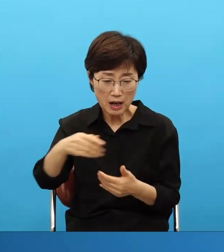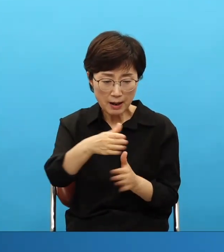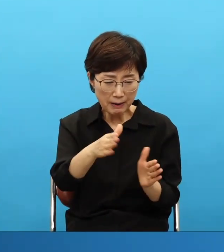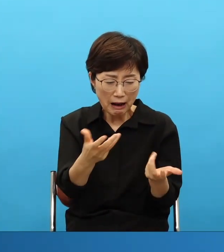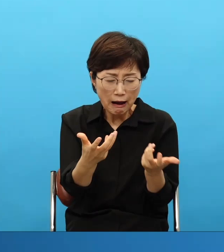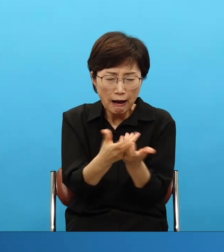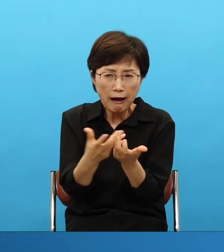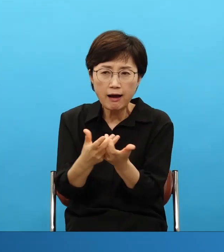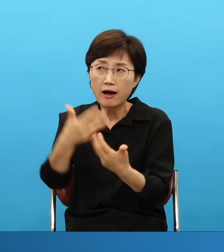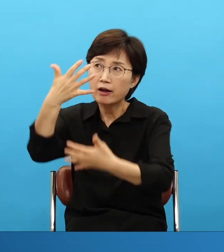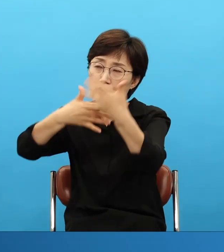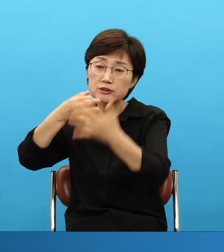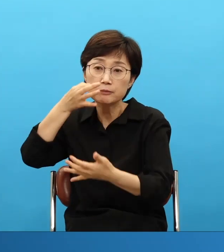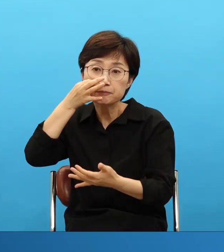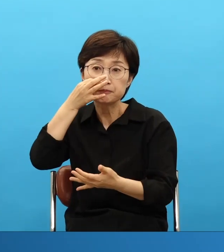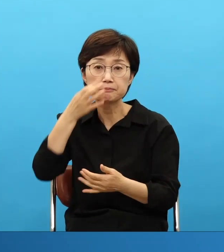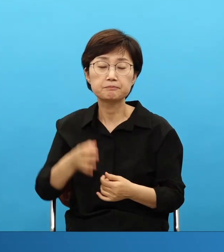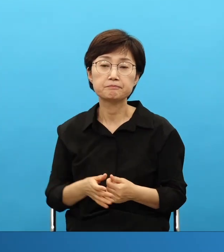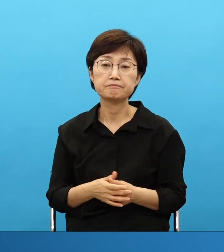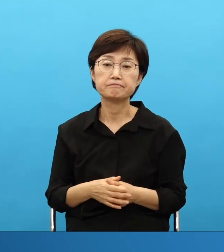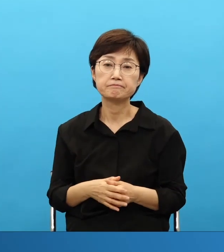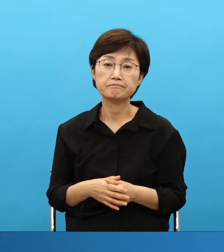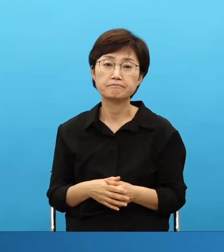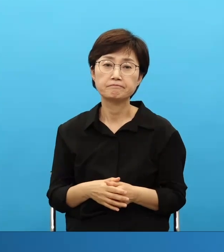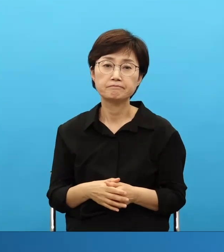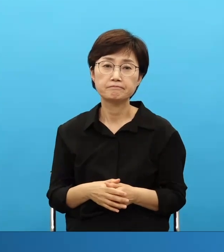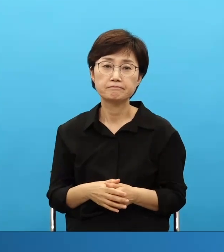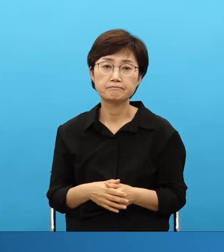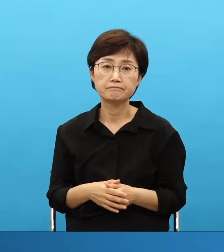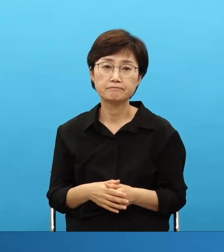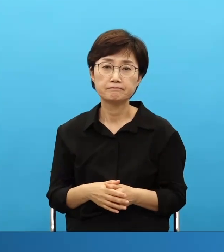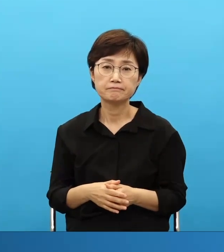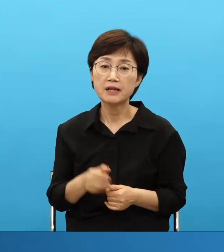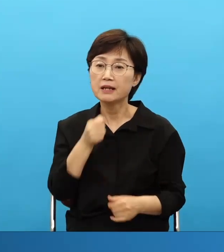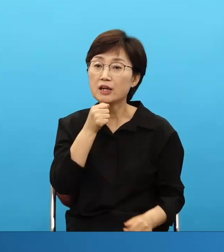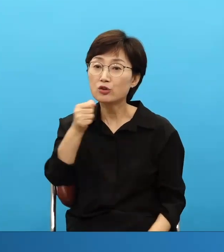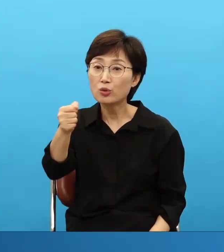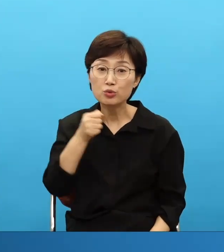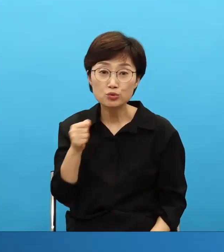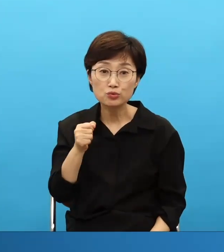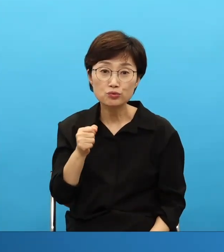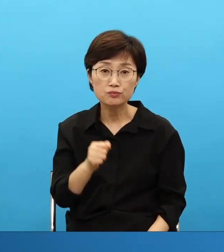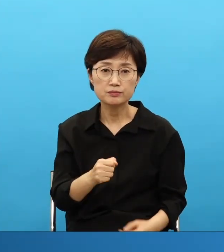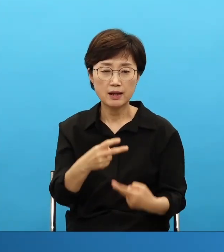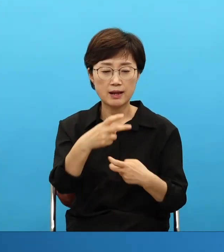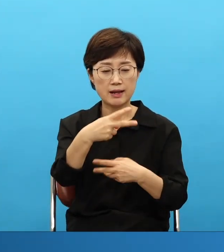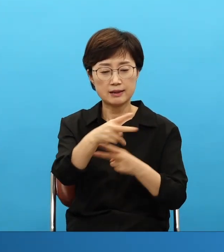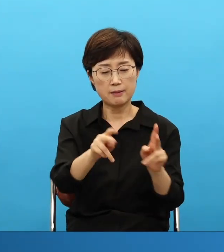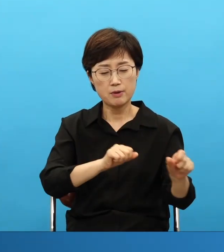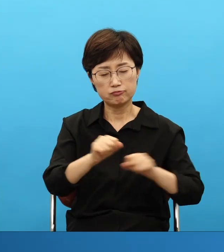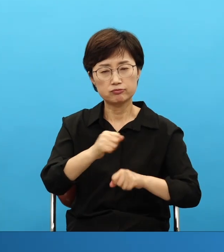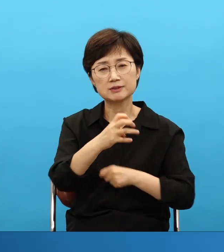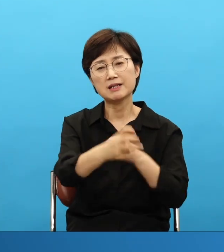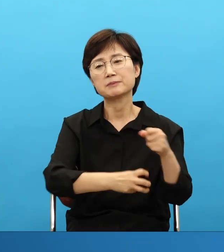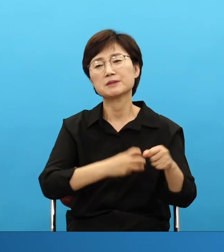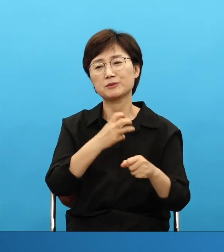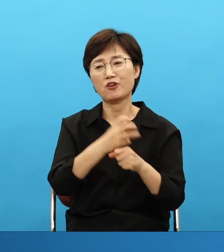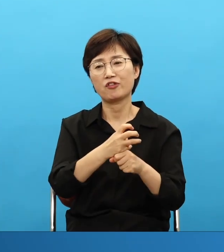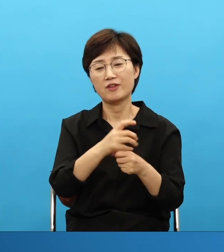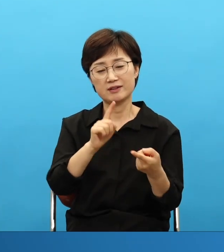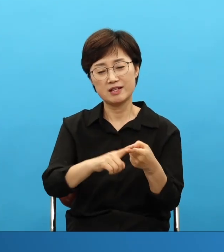함께 예배드렸습니다지 인터뷰 시간은 30년 다락방 전도운동의 정체성을